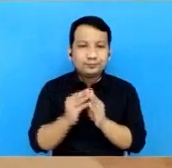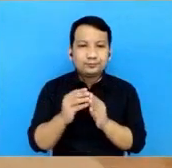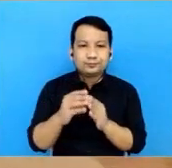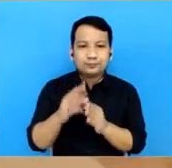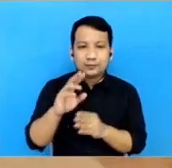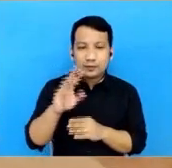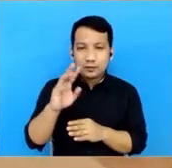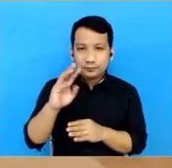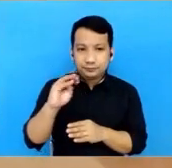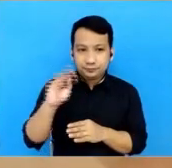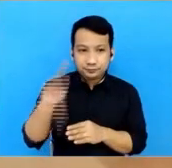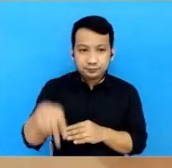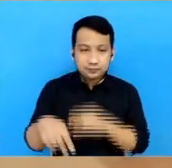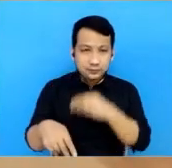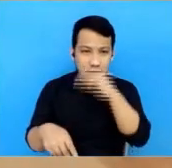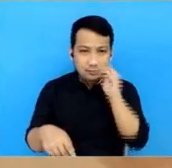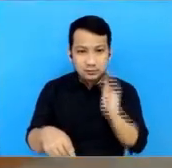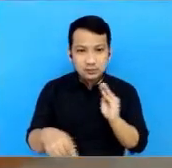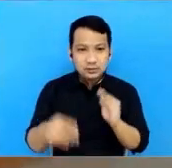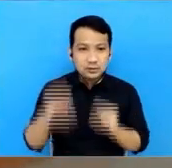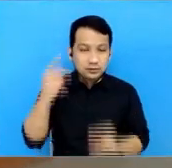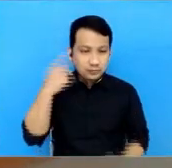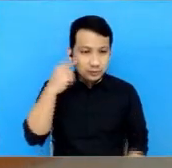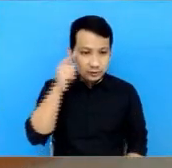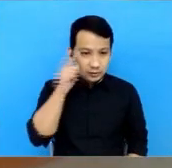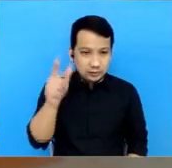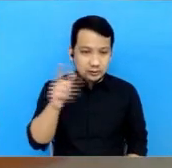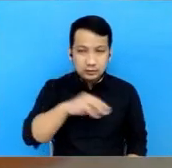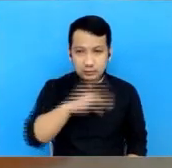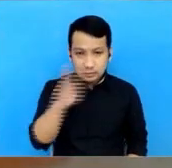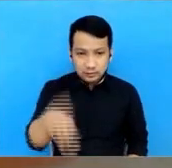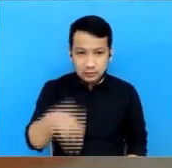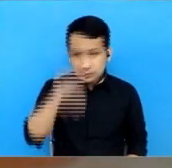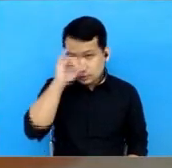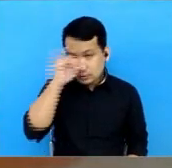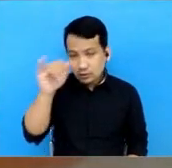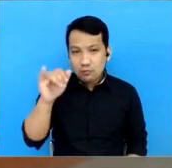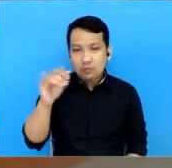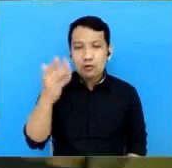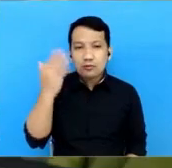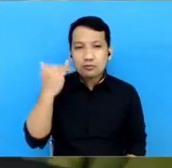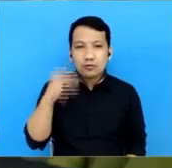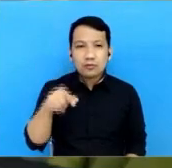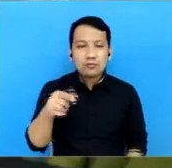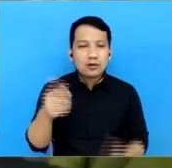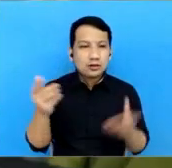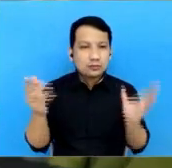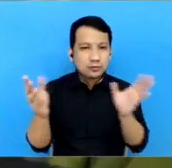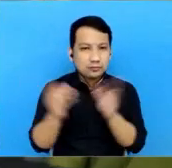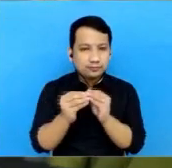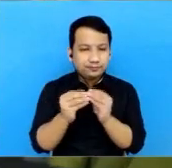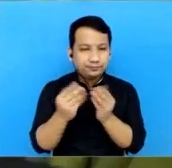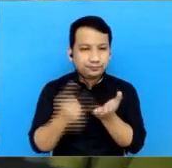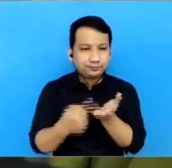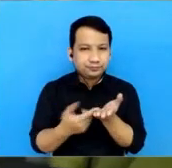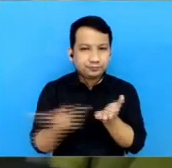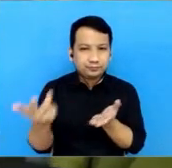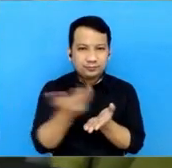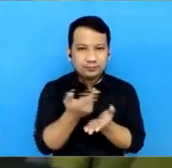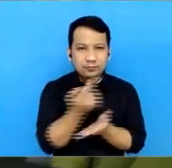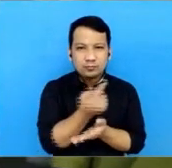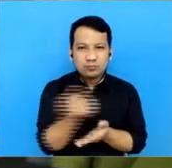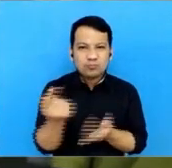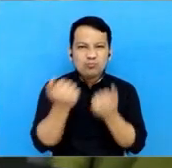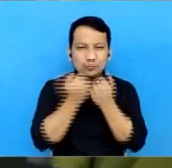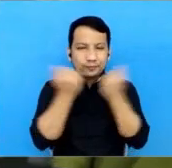Pacquiao, Senator Ping Lacson, pati na kay Manila Mayor Isko Moreno para sa unification. Kaso nga lang, isa-isang nag-anunsyo